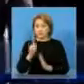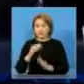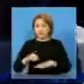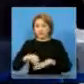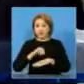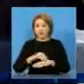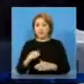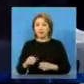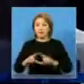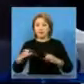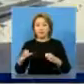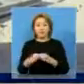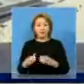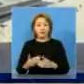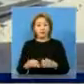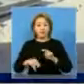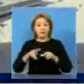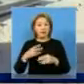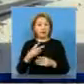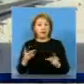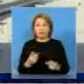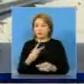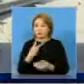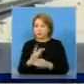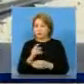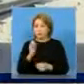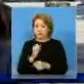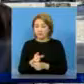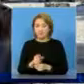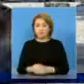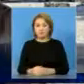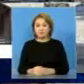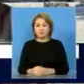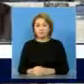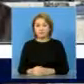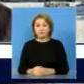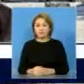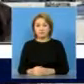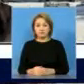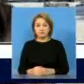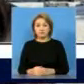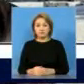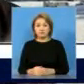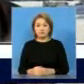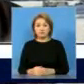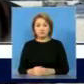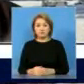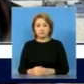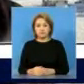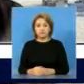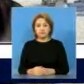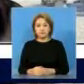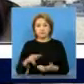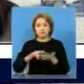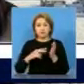әкімі мердігер мекеме басшылығына құрылыс жұмысын қарқынды жүргізуді тапсырды. Жалпы құны 969 миллион.